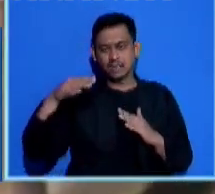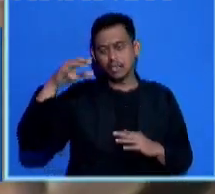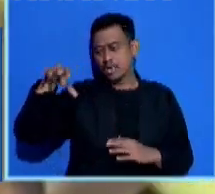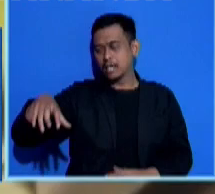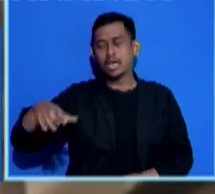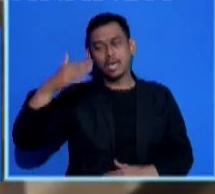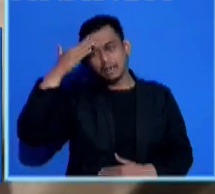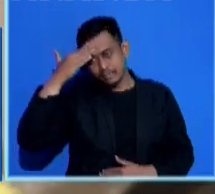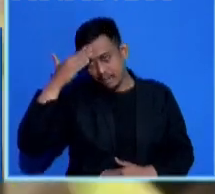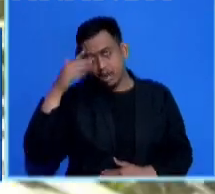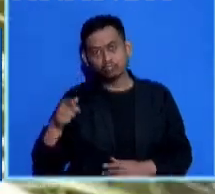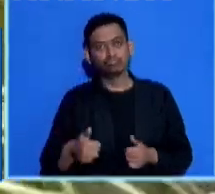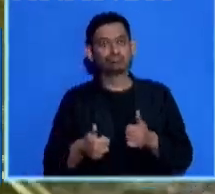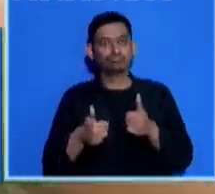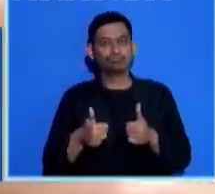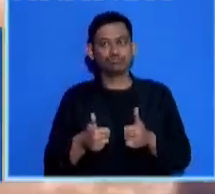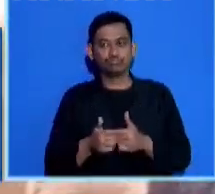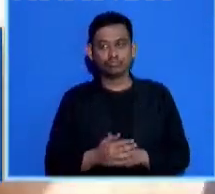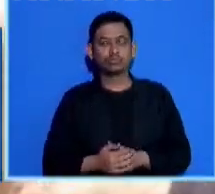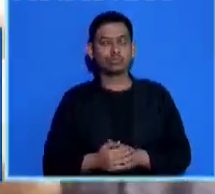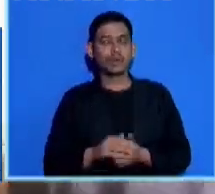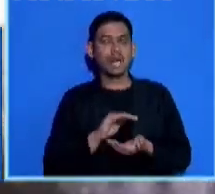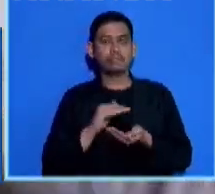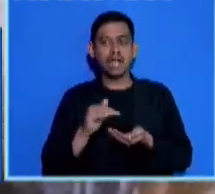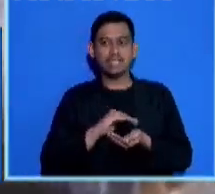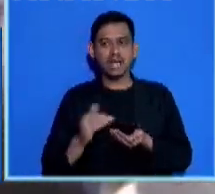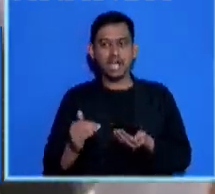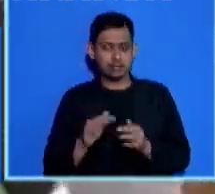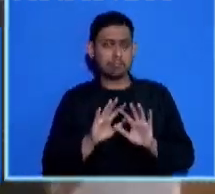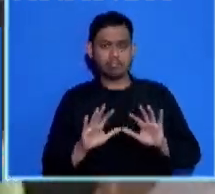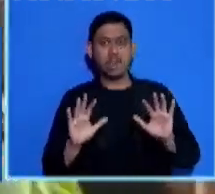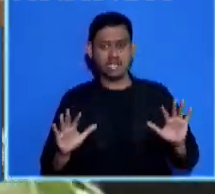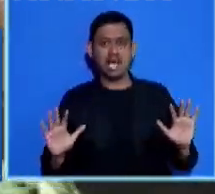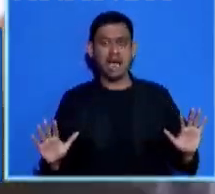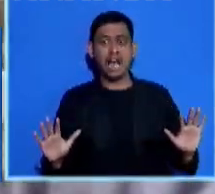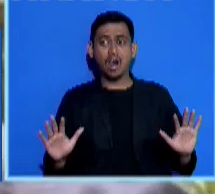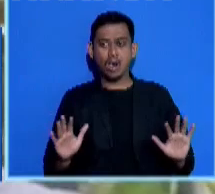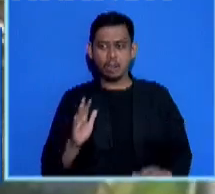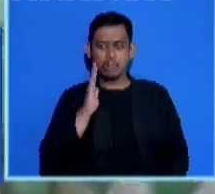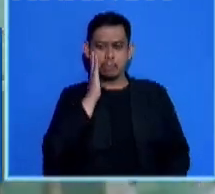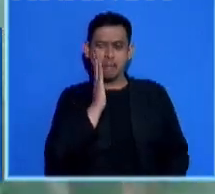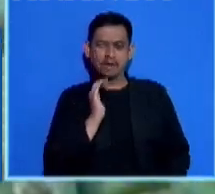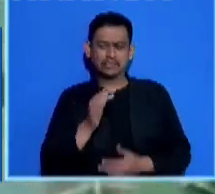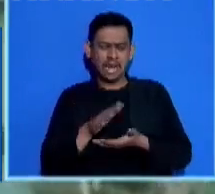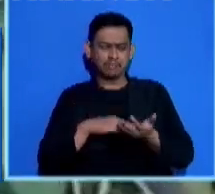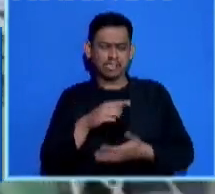pawisananibadah pem apel men gadah daging ingkang kathah serpun Raos manisamp